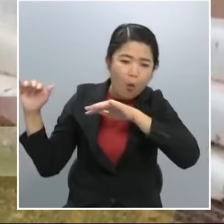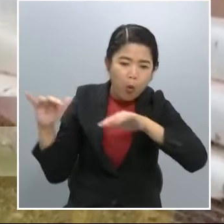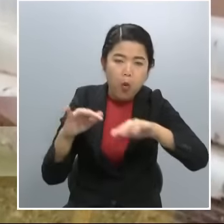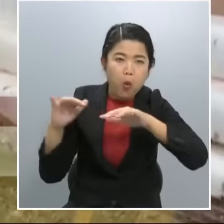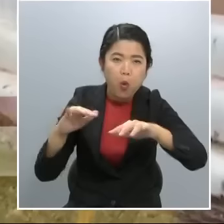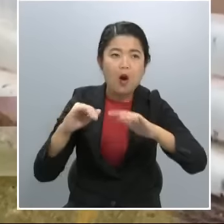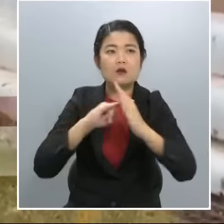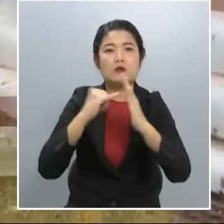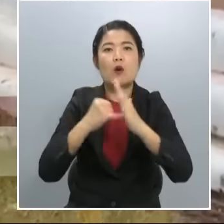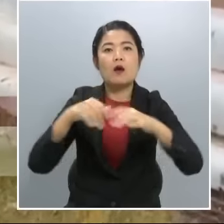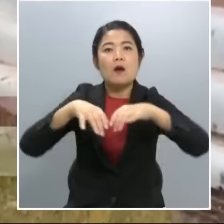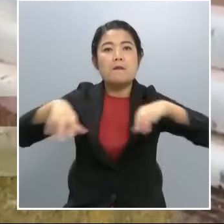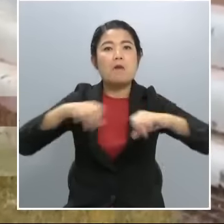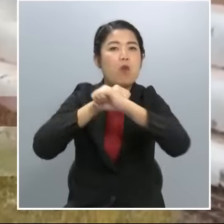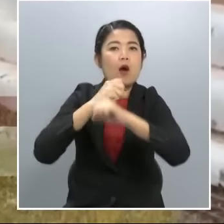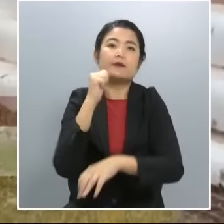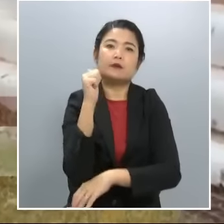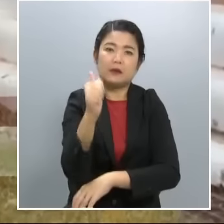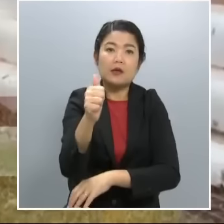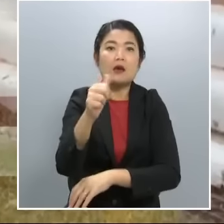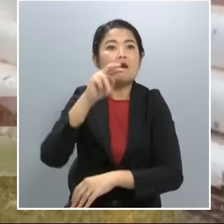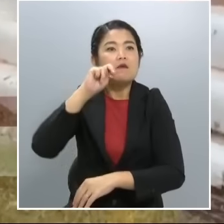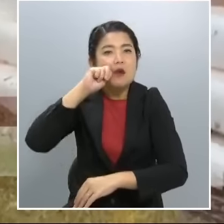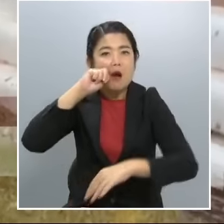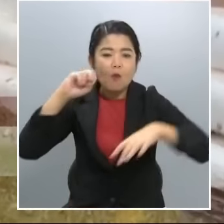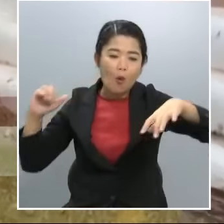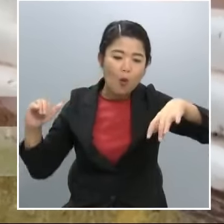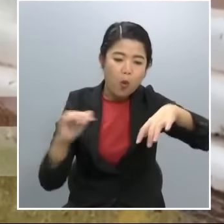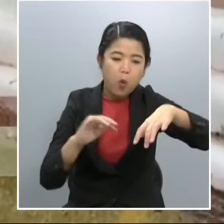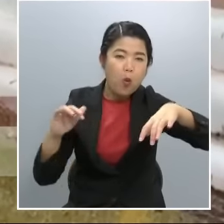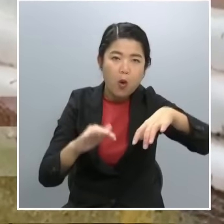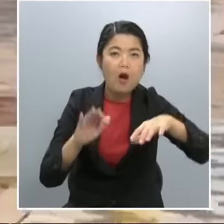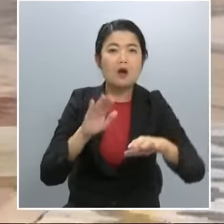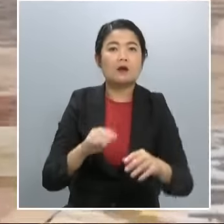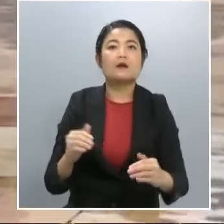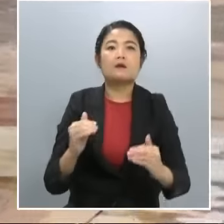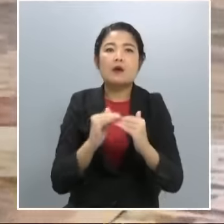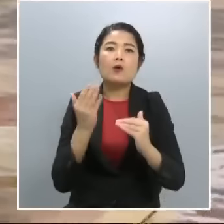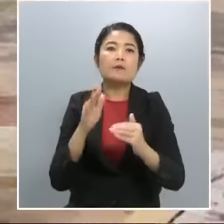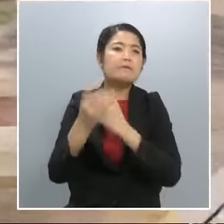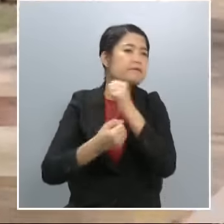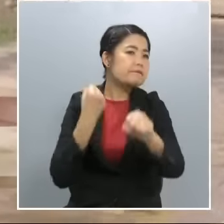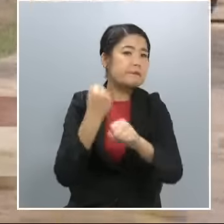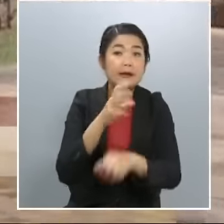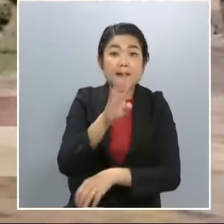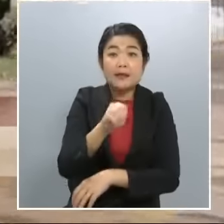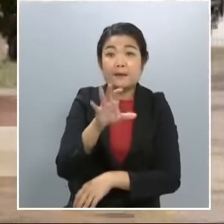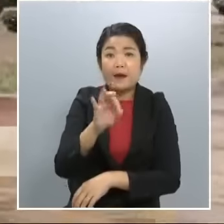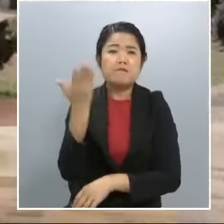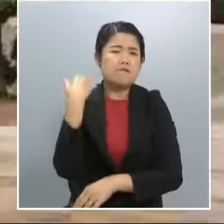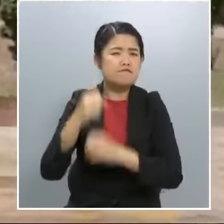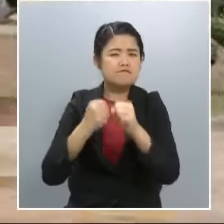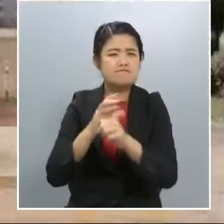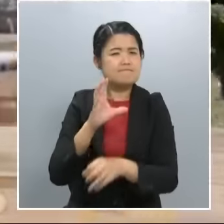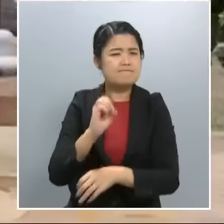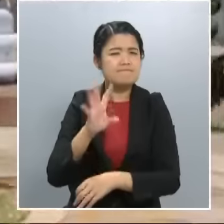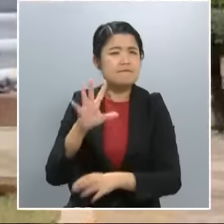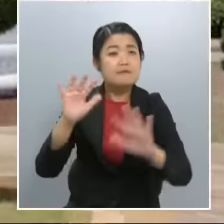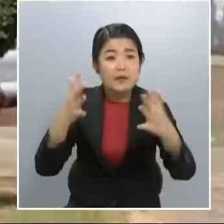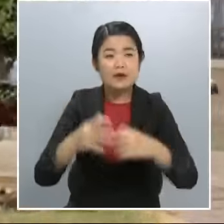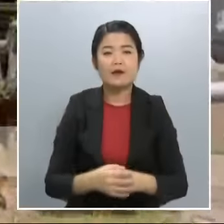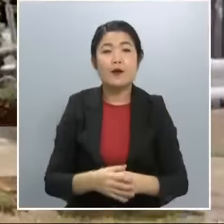จังหวัดมีพนังกั้นน้ำที่ดีน้ำก็เลยไม่ท่วมมากเมื่อเทียบกับปี 49และปี 54ภาพจิตกรรมฝาผนังเนี่ยยืนยันว่าปลอดภัย